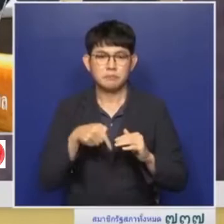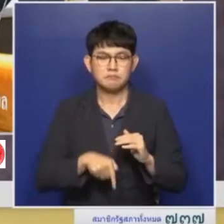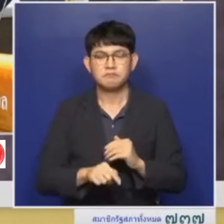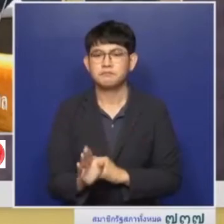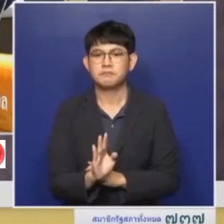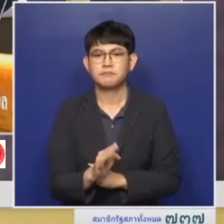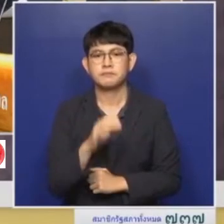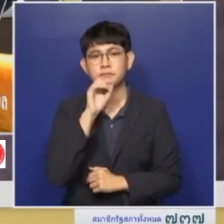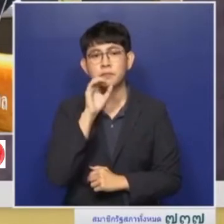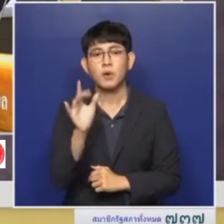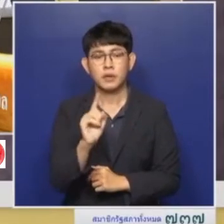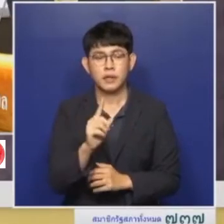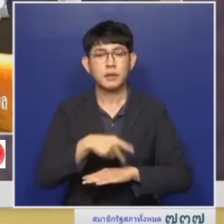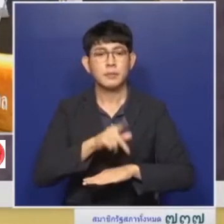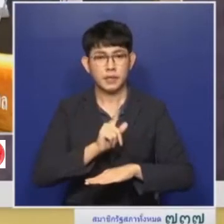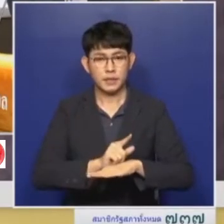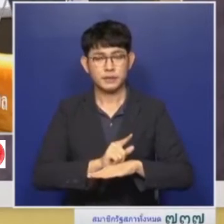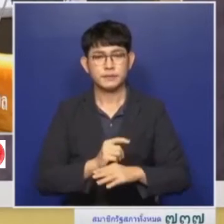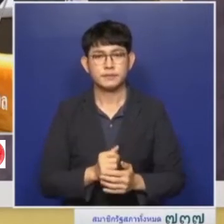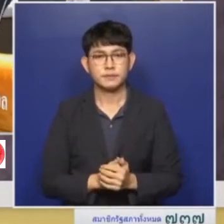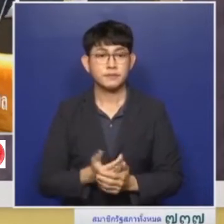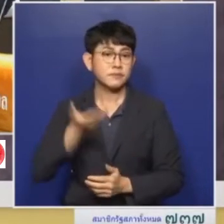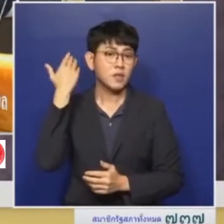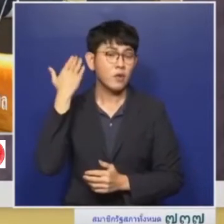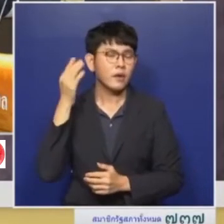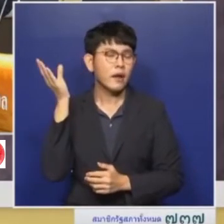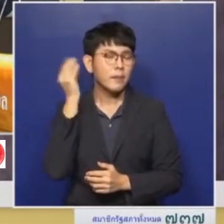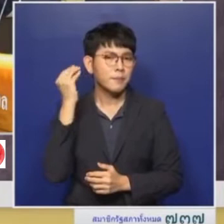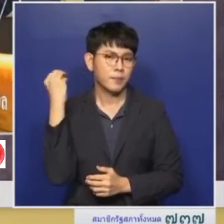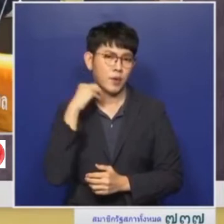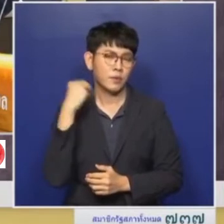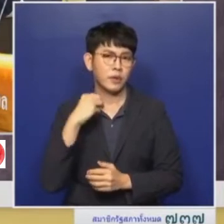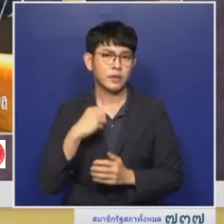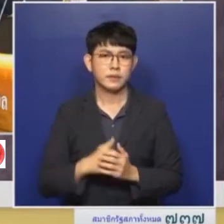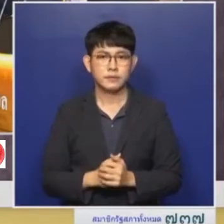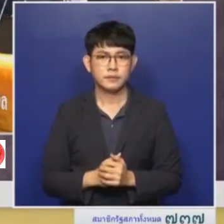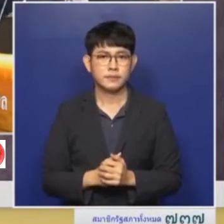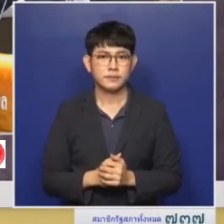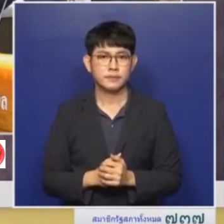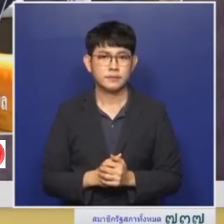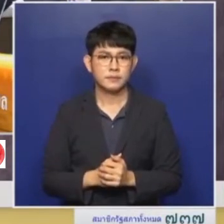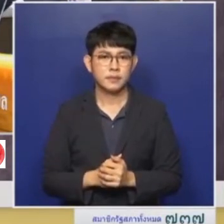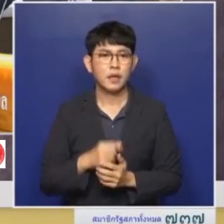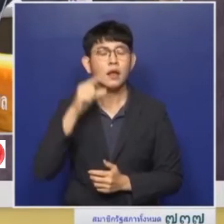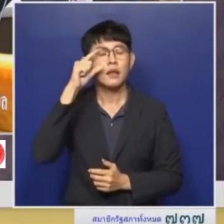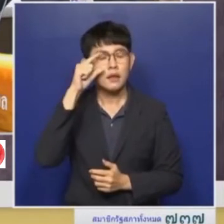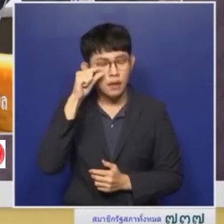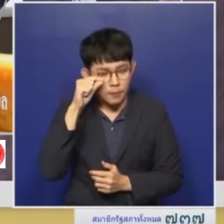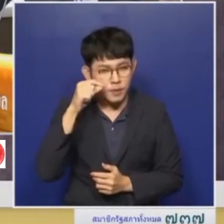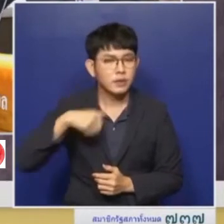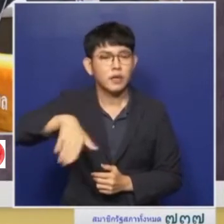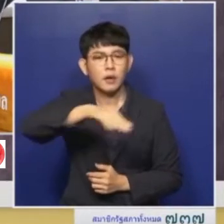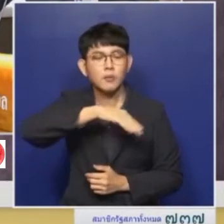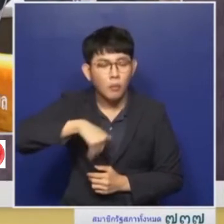ผมอยากจะบอกแบบนี้ครับท่านประธานครับสมัยก่อนเราเคยได้ยินประโยคที่บอกว่ารับเถิดชาวประชาตำรวจกล้าจะคุ้ม